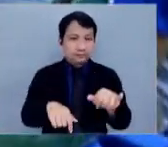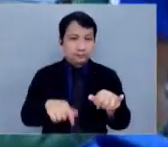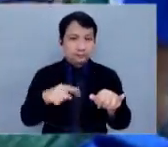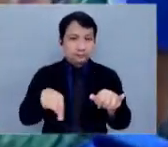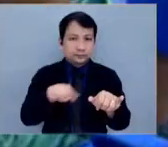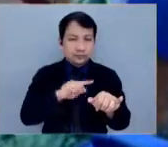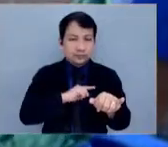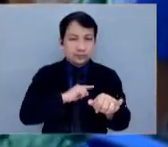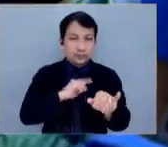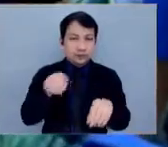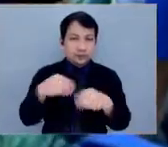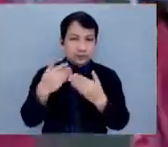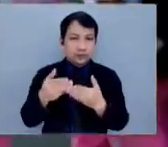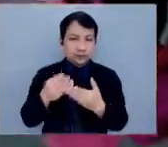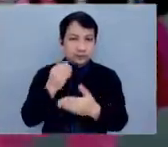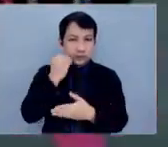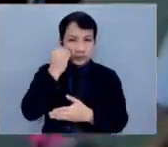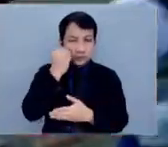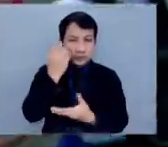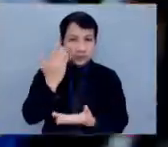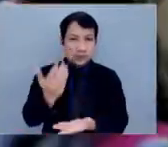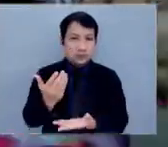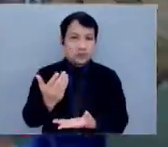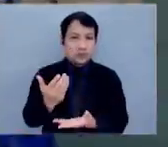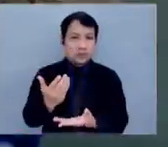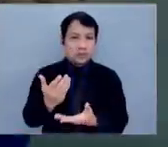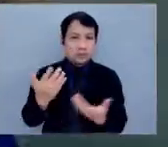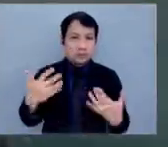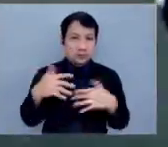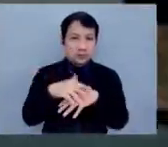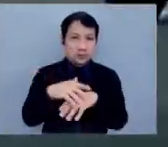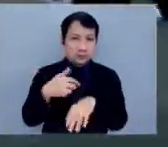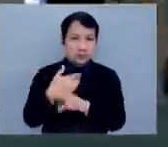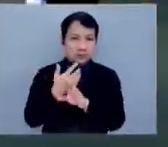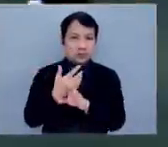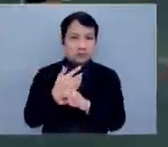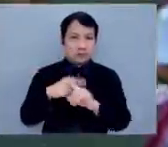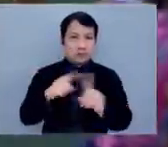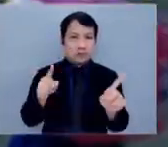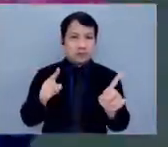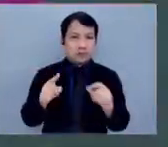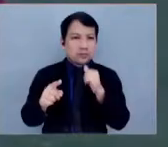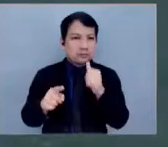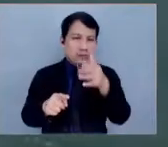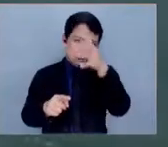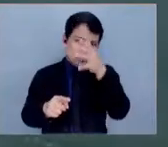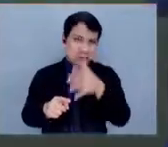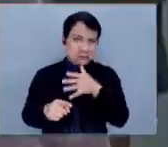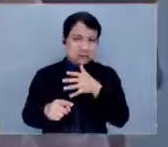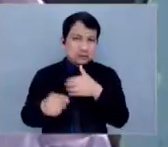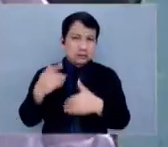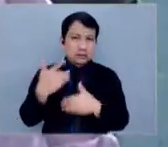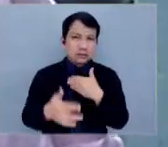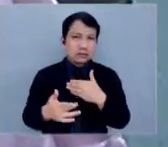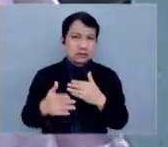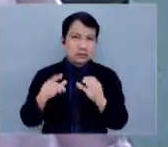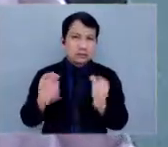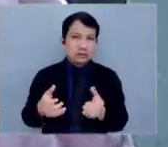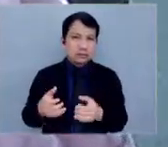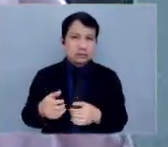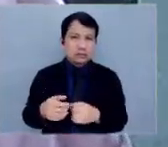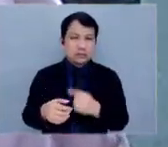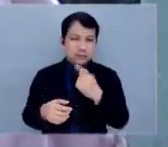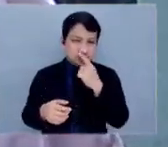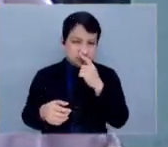bibigyan sila ng assignment na gagawin o asynchronous classes. Pero hindi pabor ang ilang magulang sa mas maagang klase. Hindi pabor